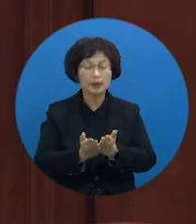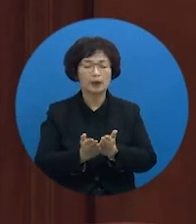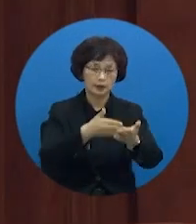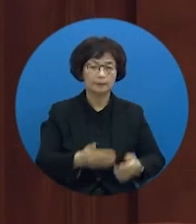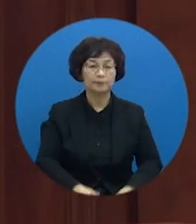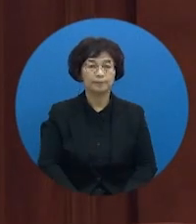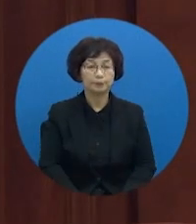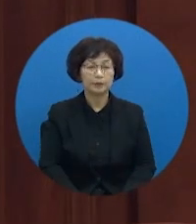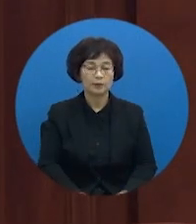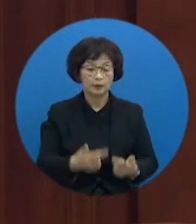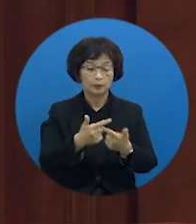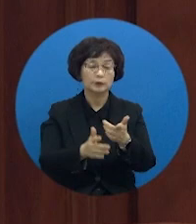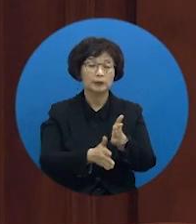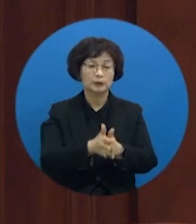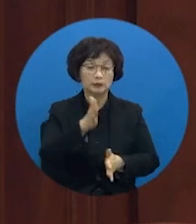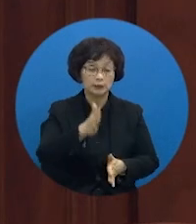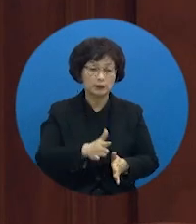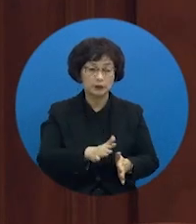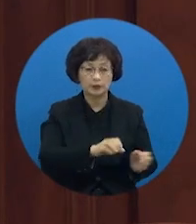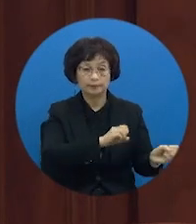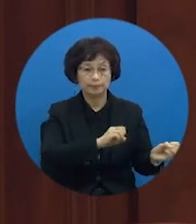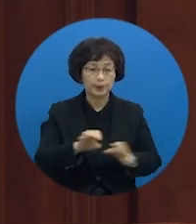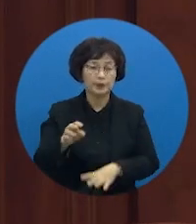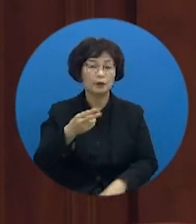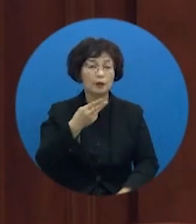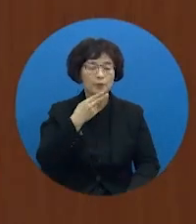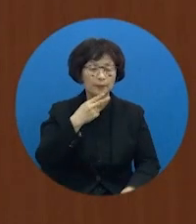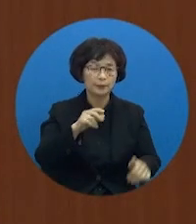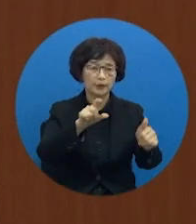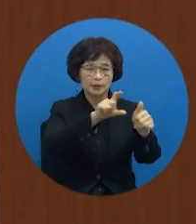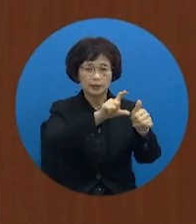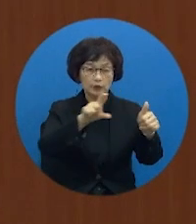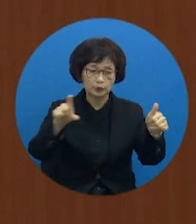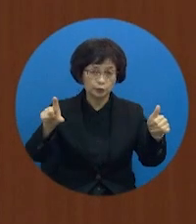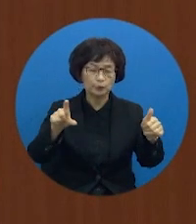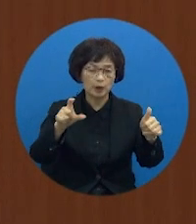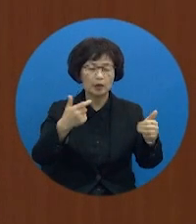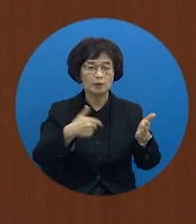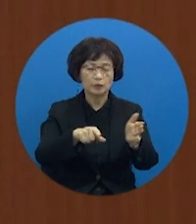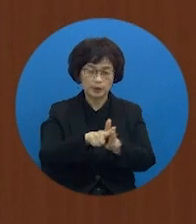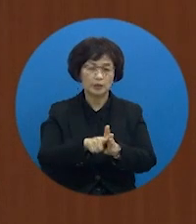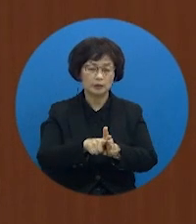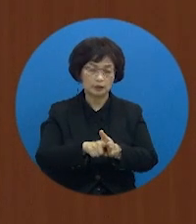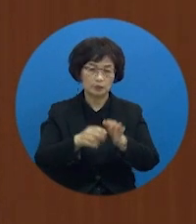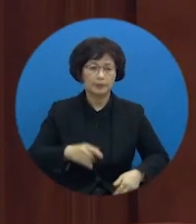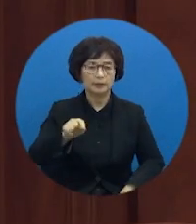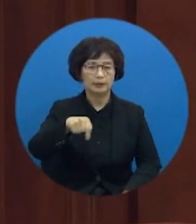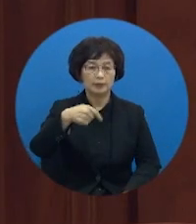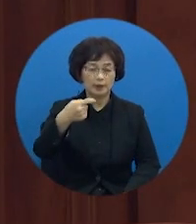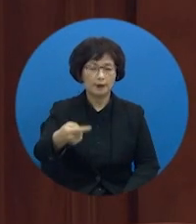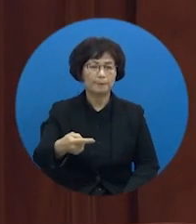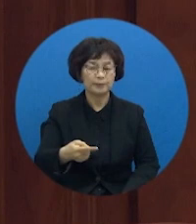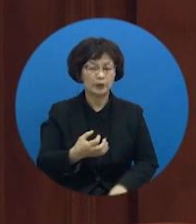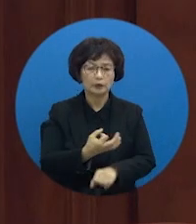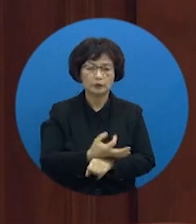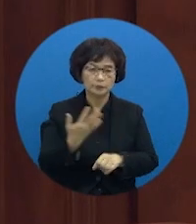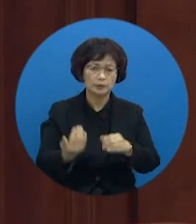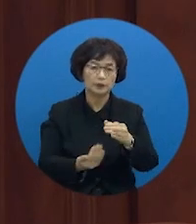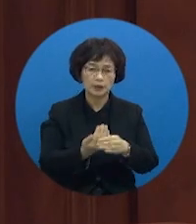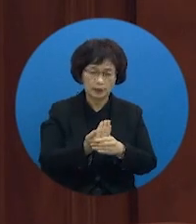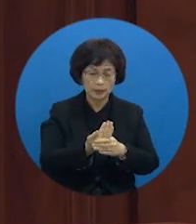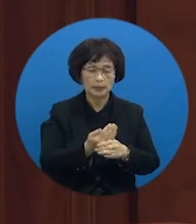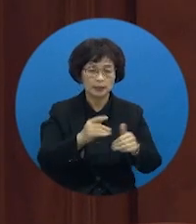바랍니다. 부산시는 폐기물 없는 현수막 행정에 앞장서 주시길 바랍니다. 어쩔 수 없이